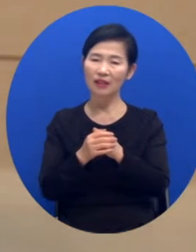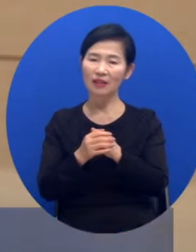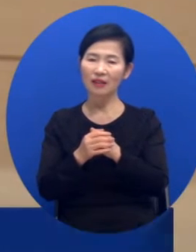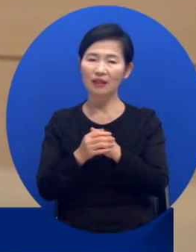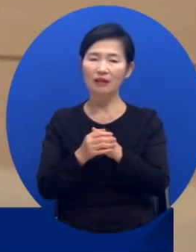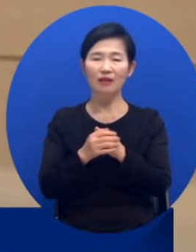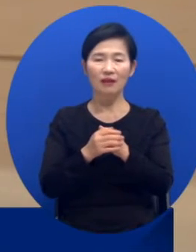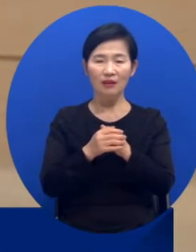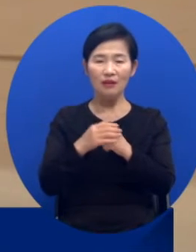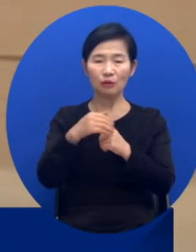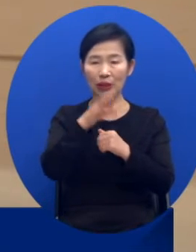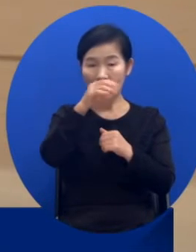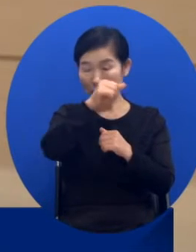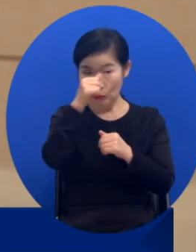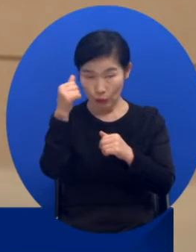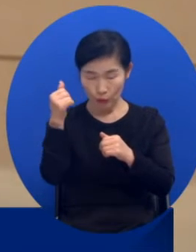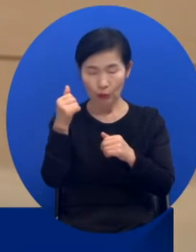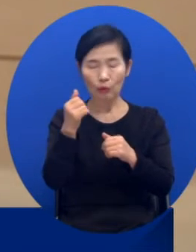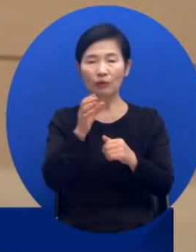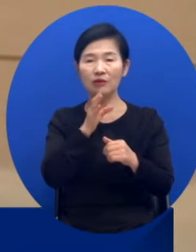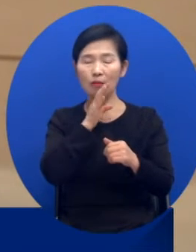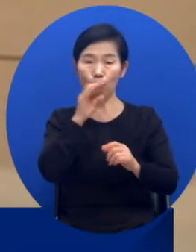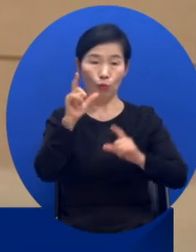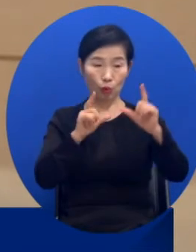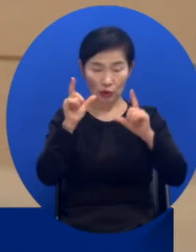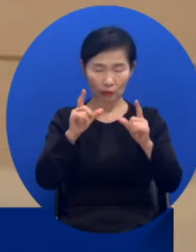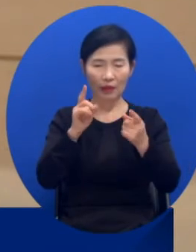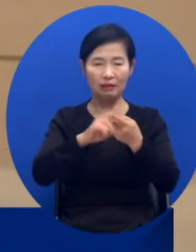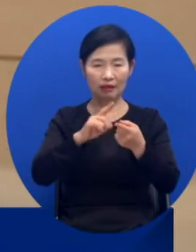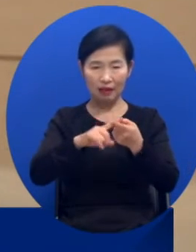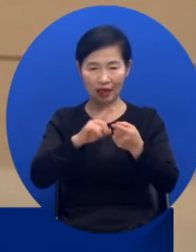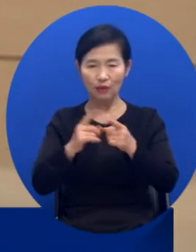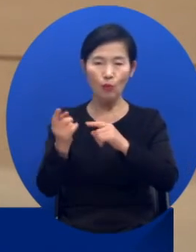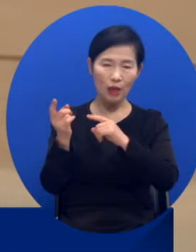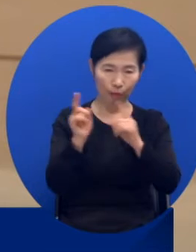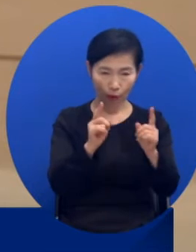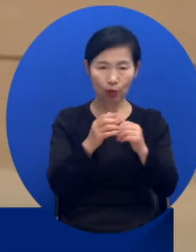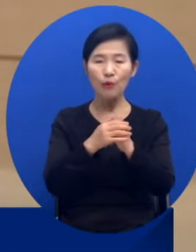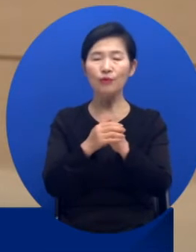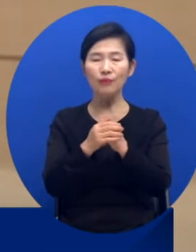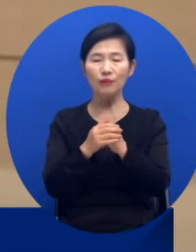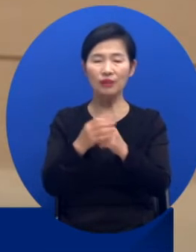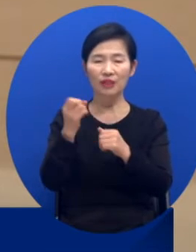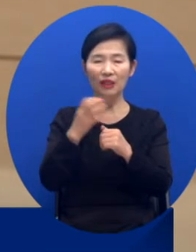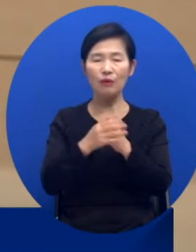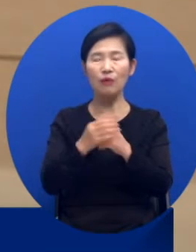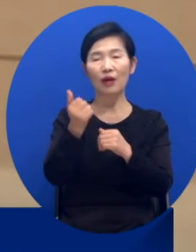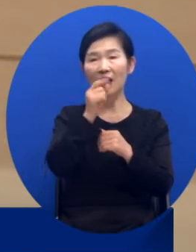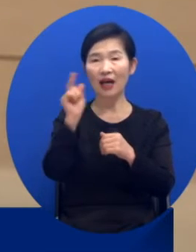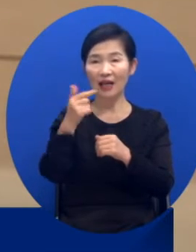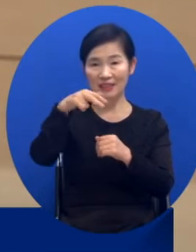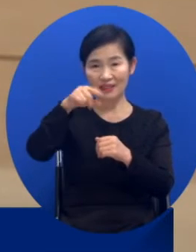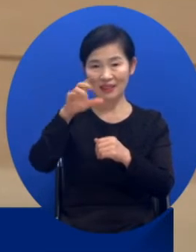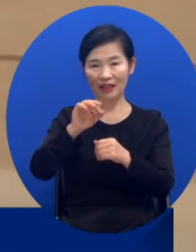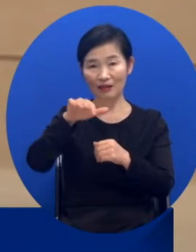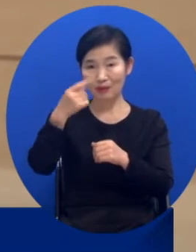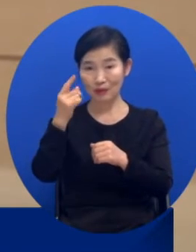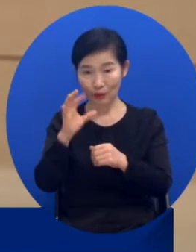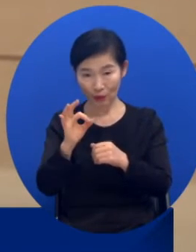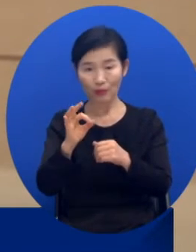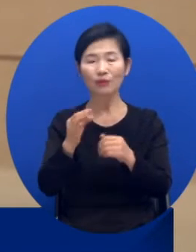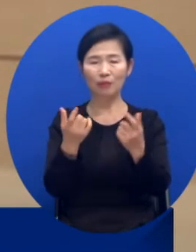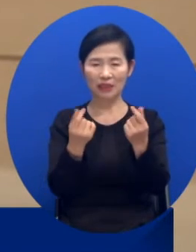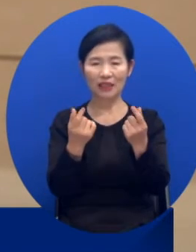정체성을 회복하는 데 최선을 다하려고 생각합니다 1장 중에서도 다음 세대의 어떤